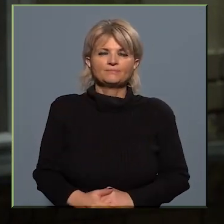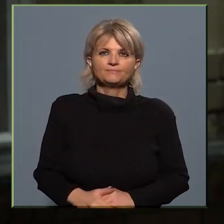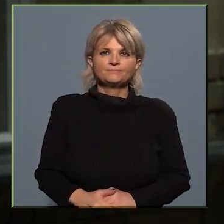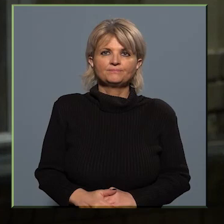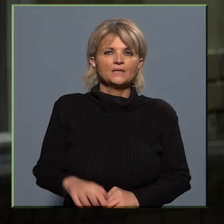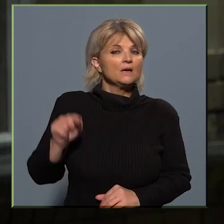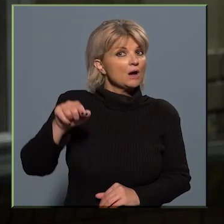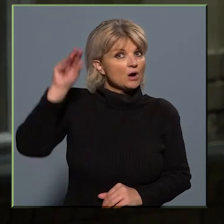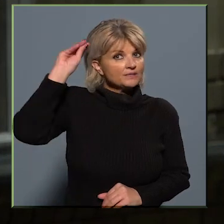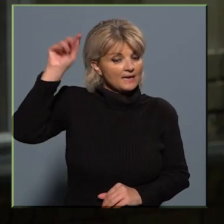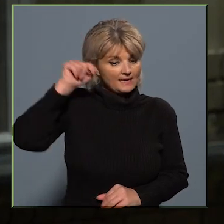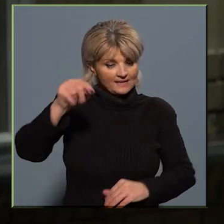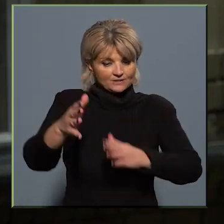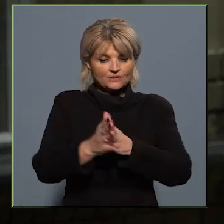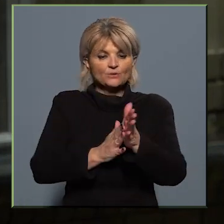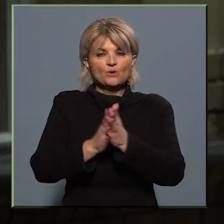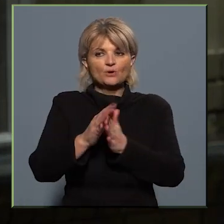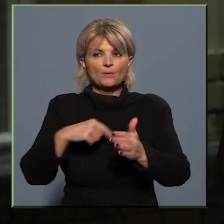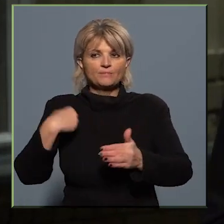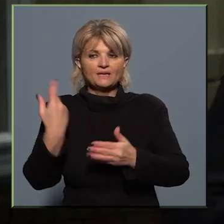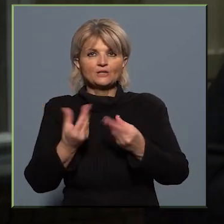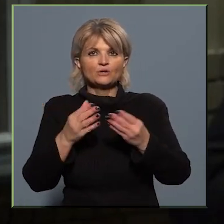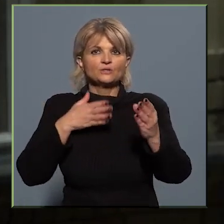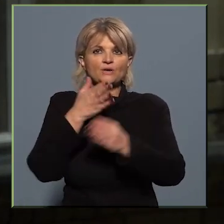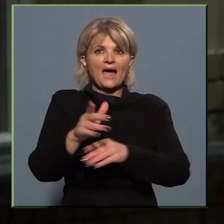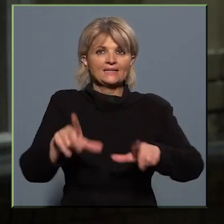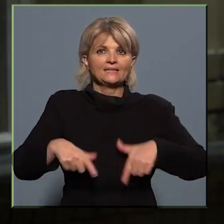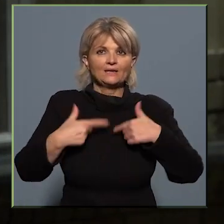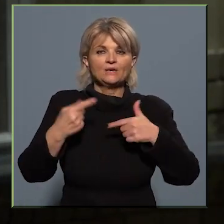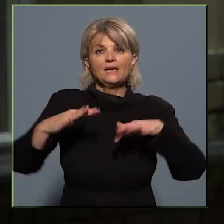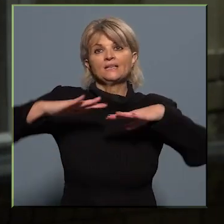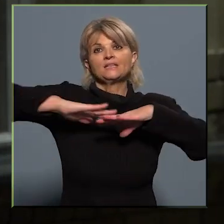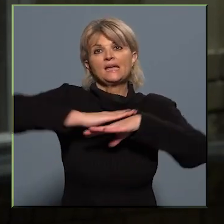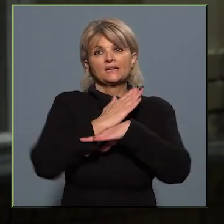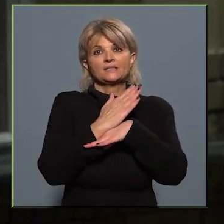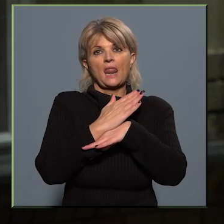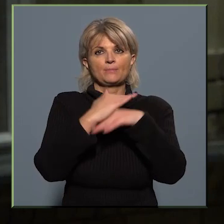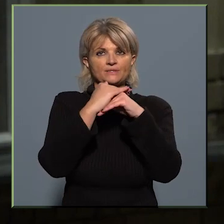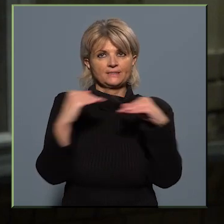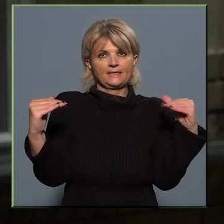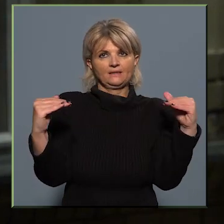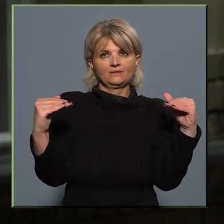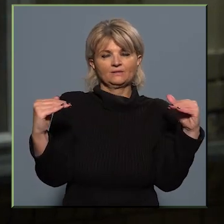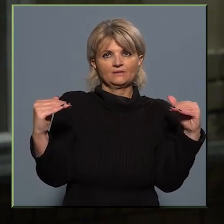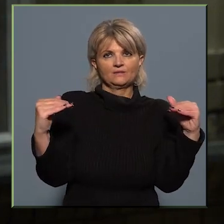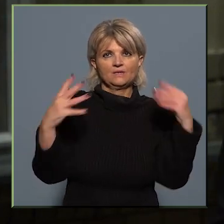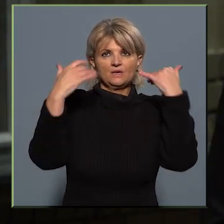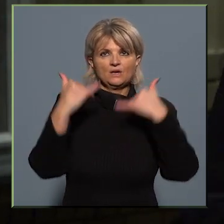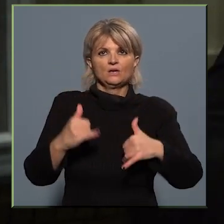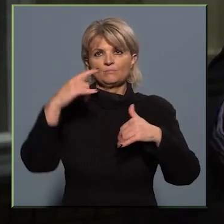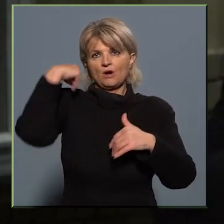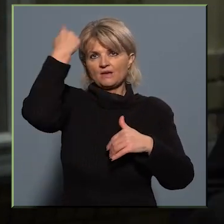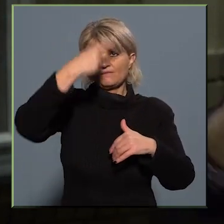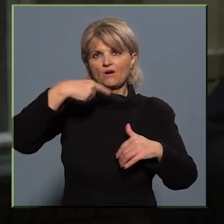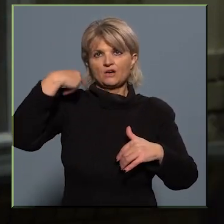Ez azt jelenti, hogy ez az öröm, amit mi sokszor megélünk, ez az érzelmek szintjén van. A mai vasárnap